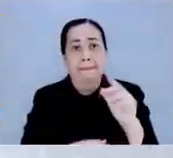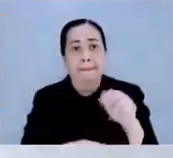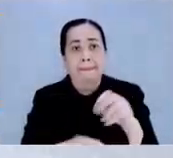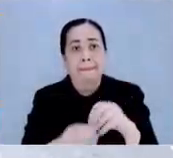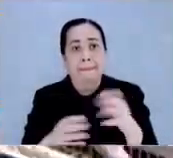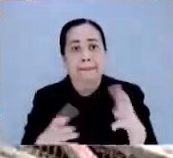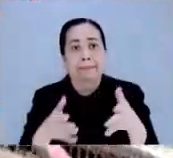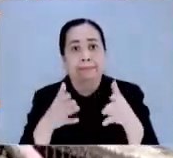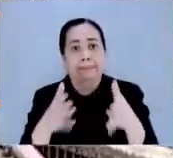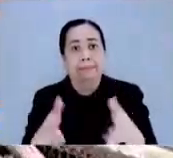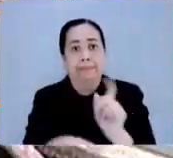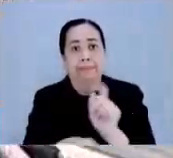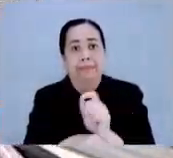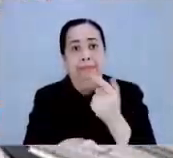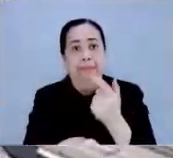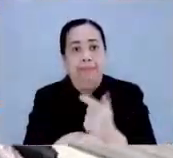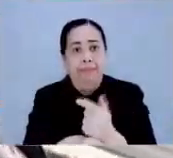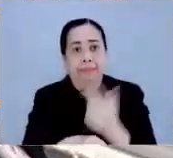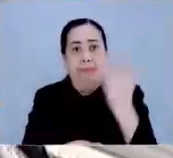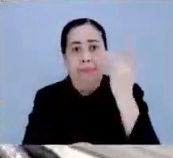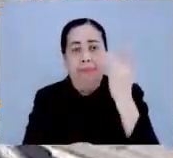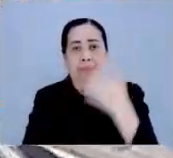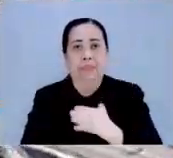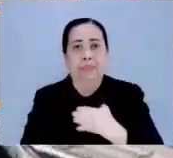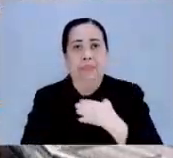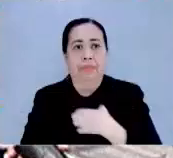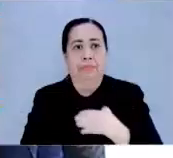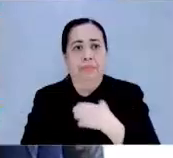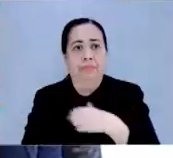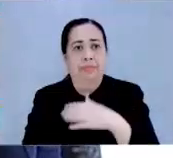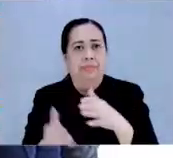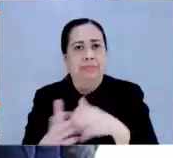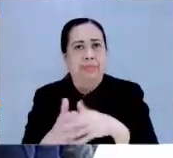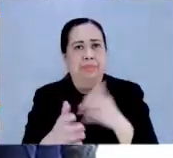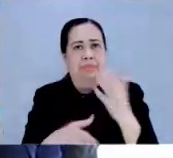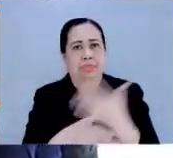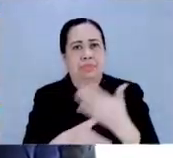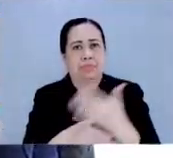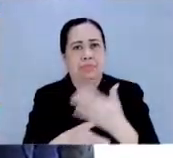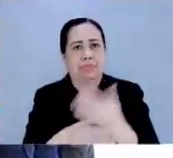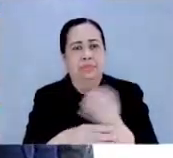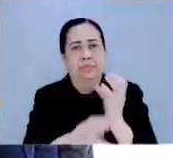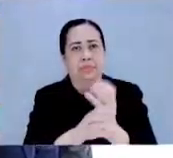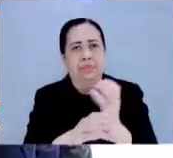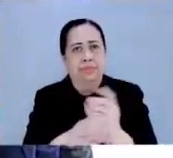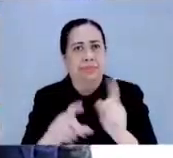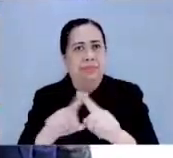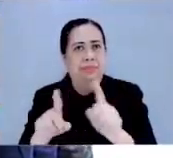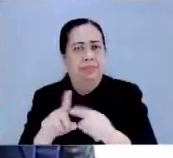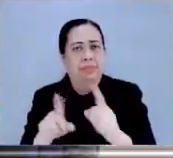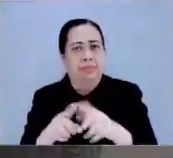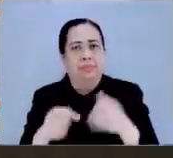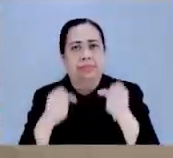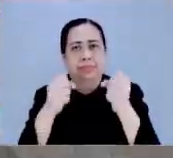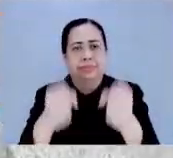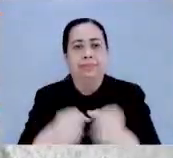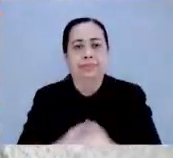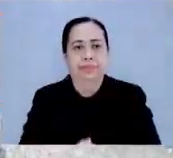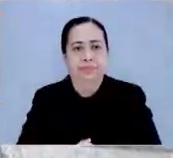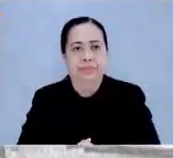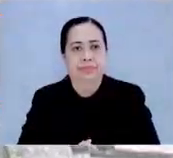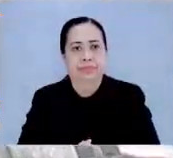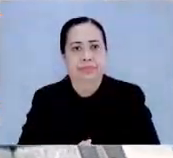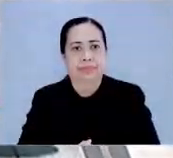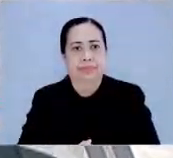pangunahing lansangan sa Taguig ay dahil daw sa reklamo laban sa mga nakahambalang na sasakyan at iba pang obstruction sa mga kalsada.